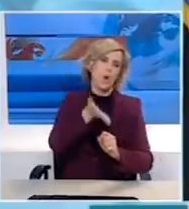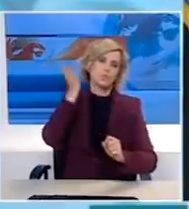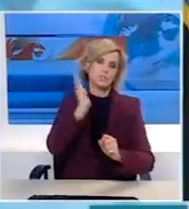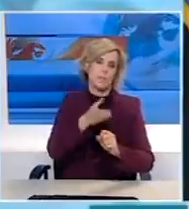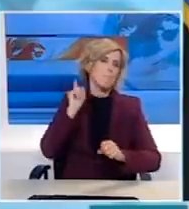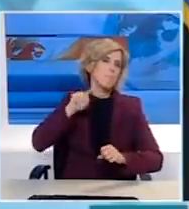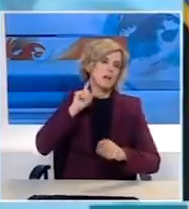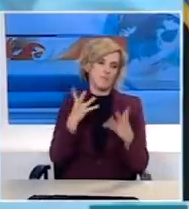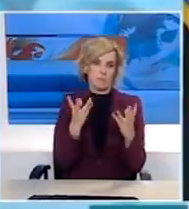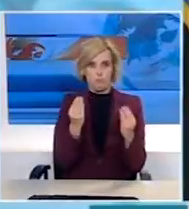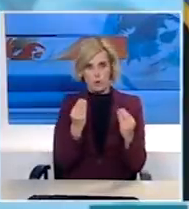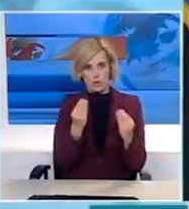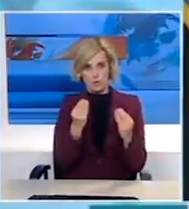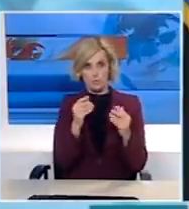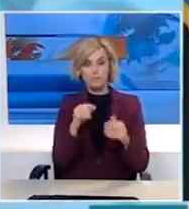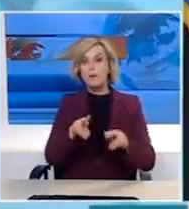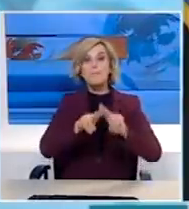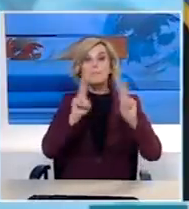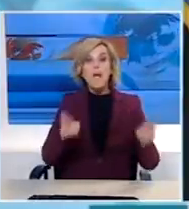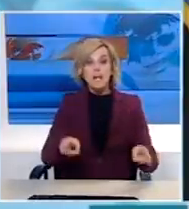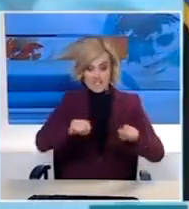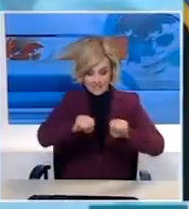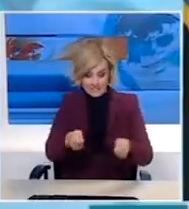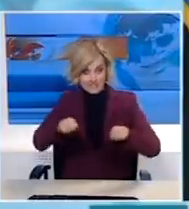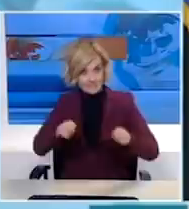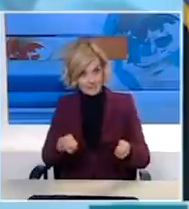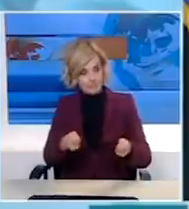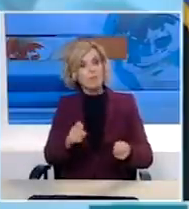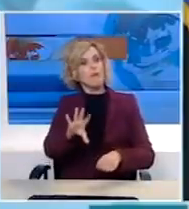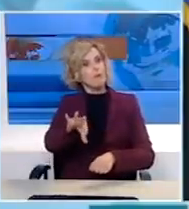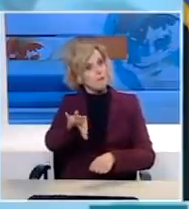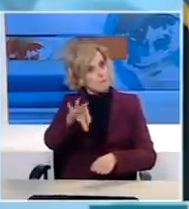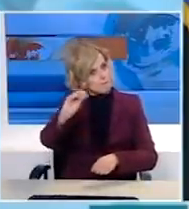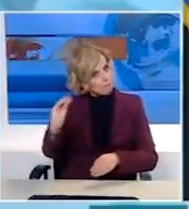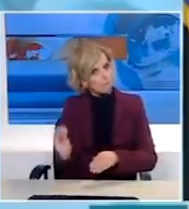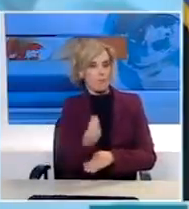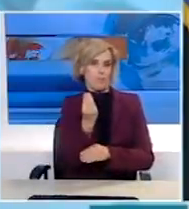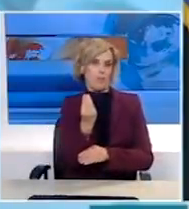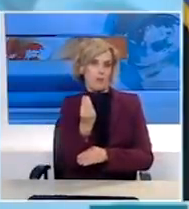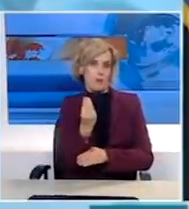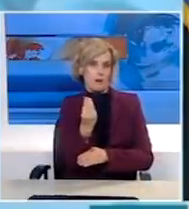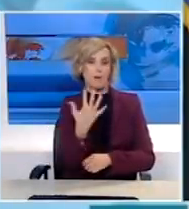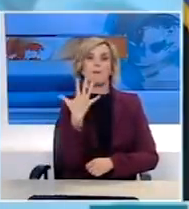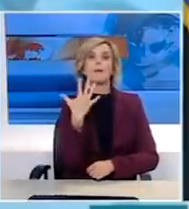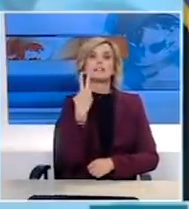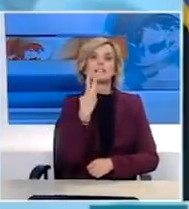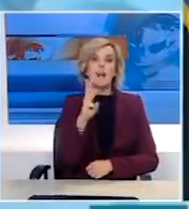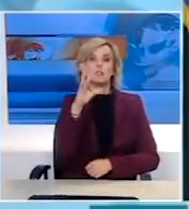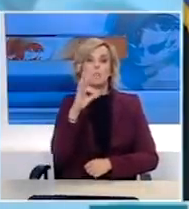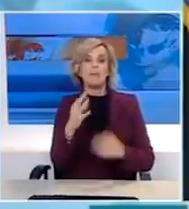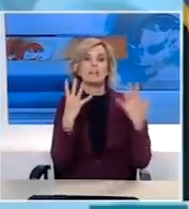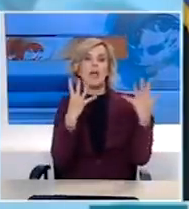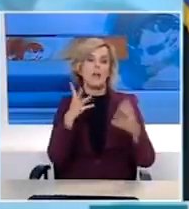πολιτών. Σχετικά με την αναστολή λειτουργίας των καταστημάτων, κατά τους έλεγχους που έχουν πραγματοποιηθεί, έχουν διαπιστωθεί